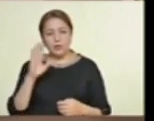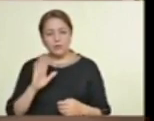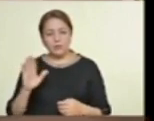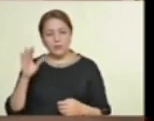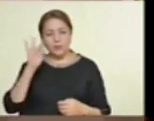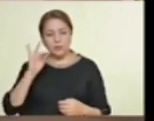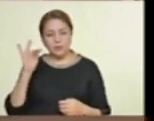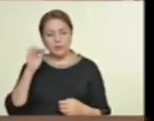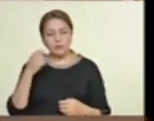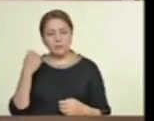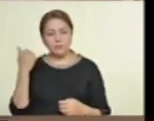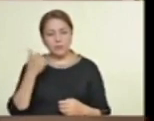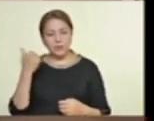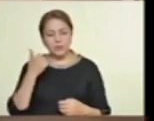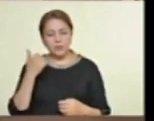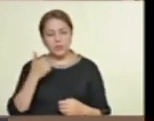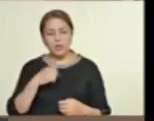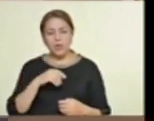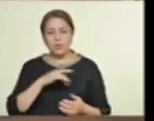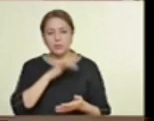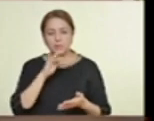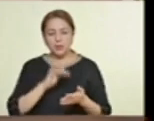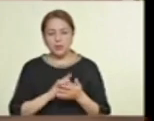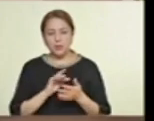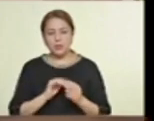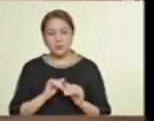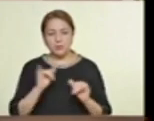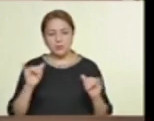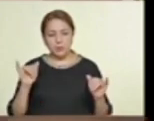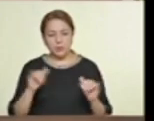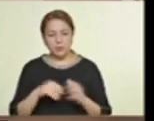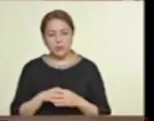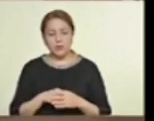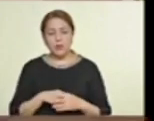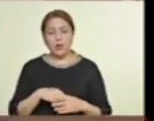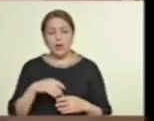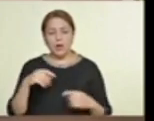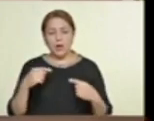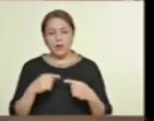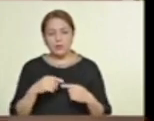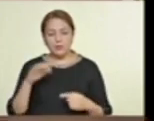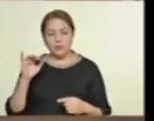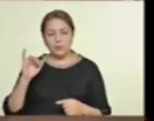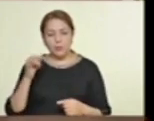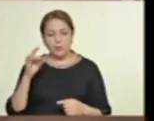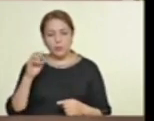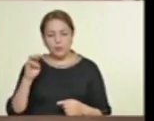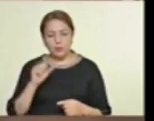dastlabki shaharlar yuzaga kela boshladi. Aynan o'rta asrlardagi ushbu shaharlarda tovar